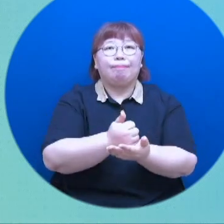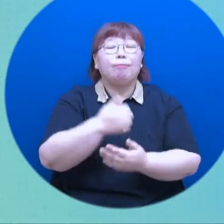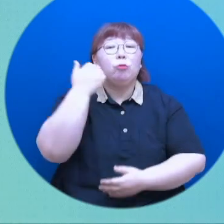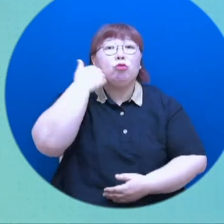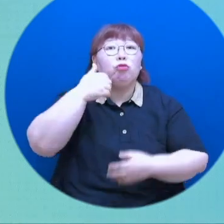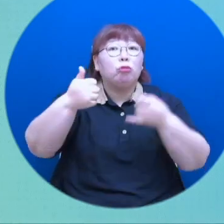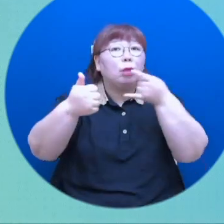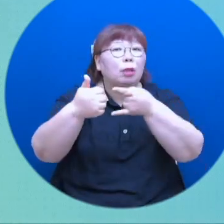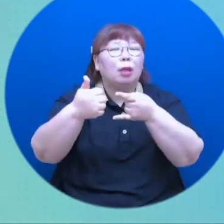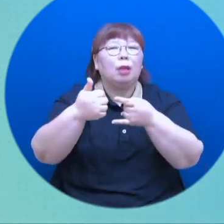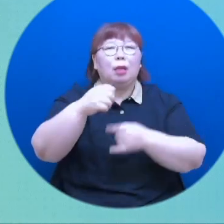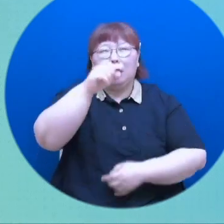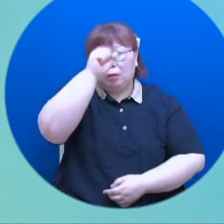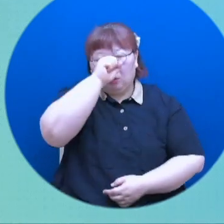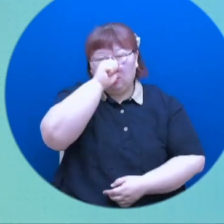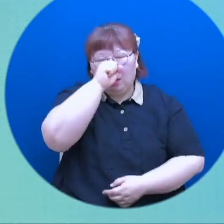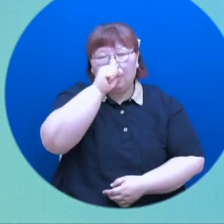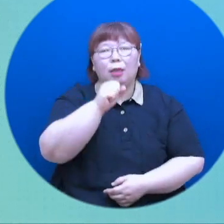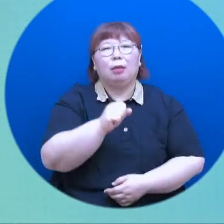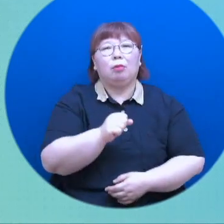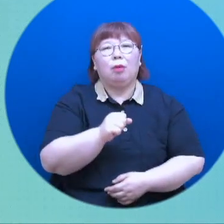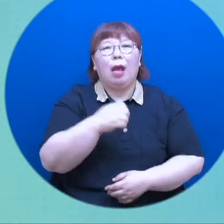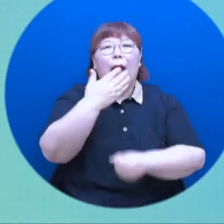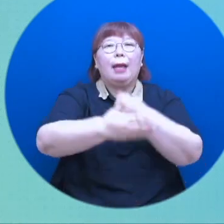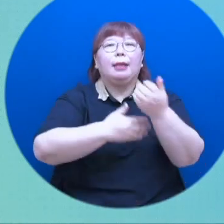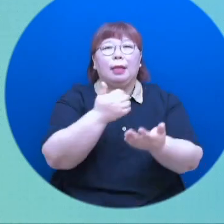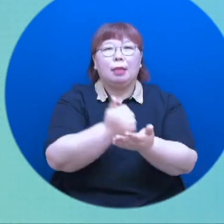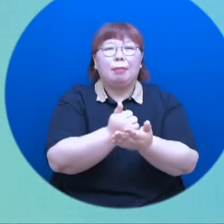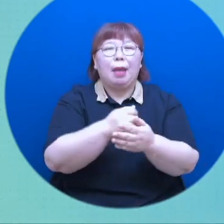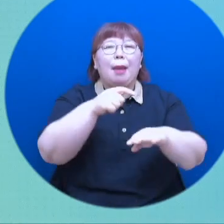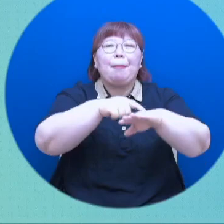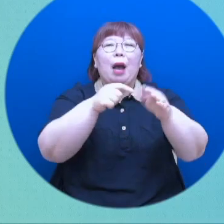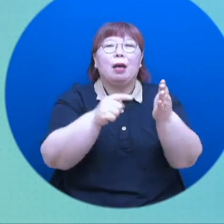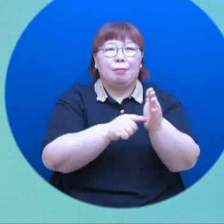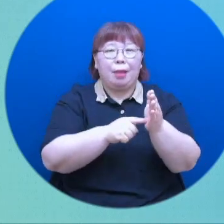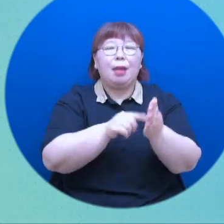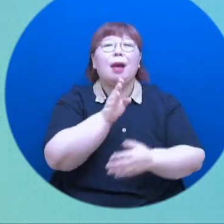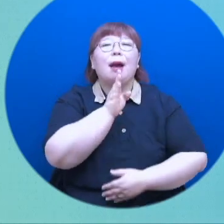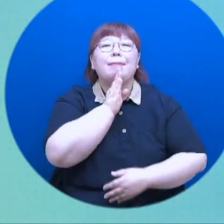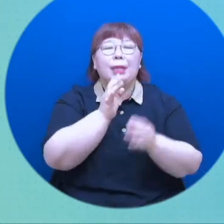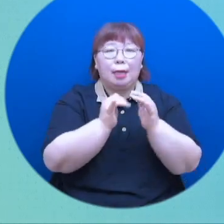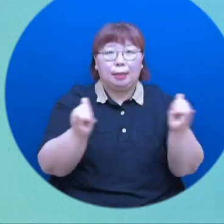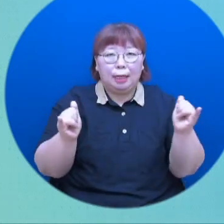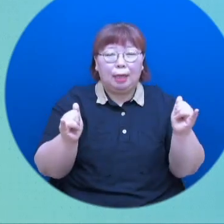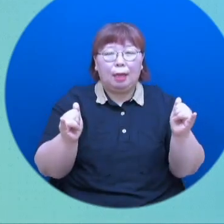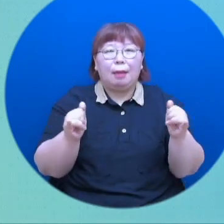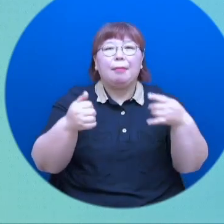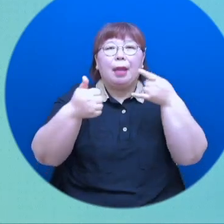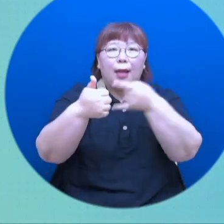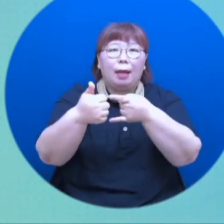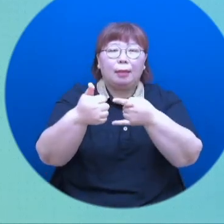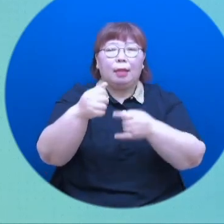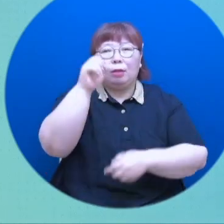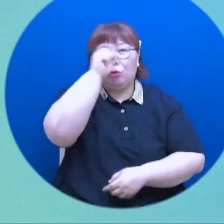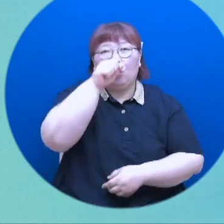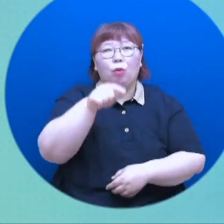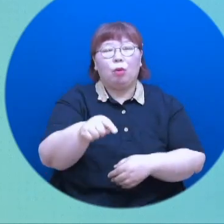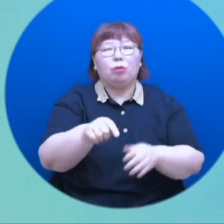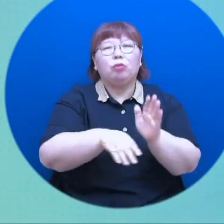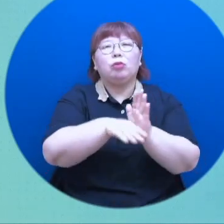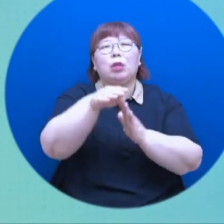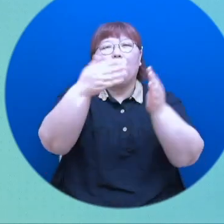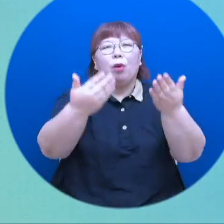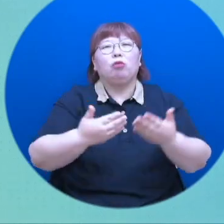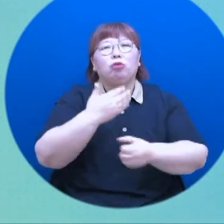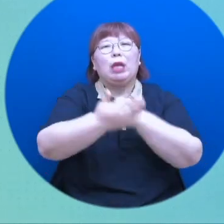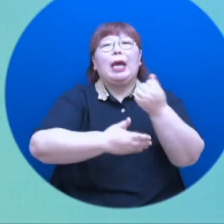누구에게? 선하고 착하고 하나님의 마음에 합당한 이들에게 좋은 것으로 채워주시는 하나님이지요.